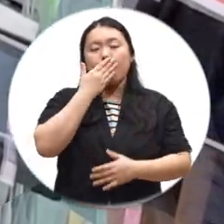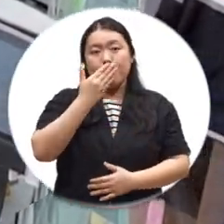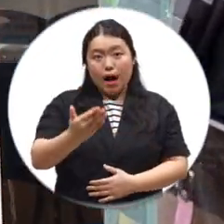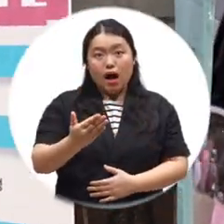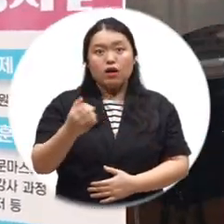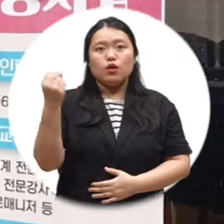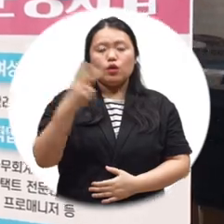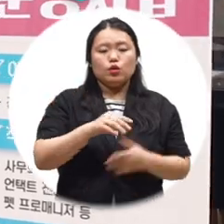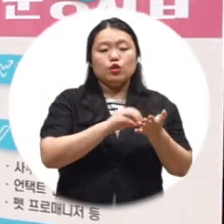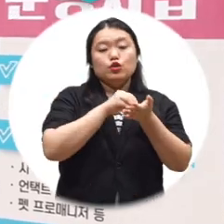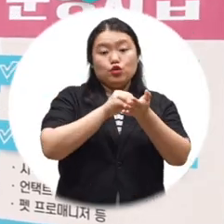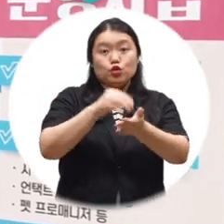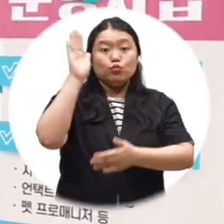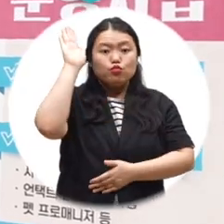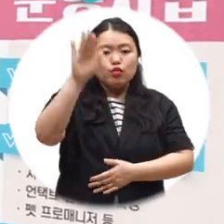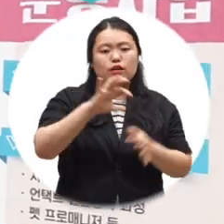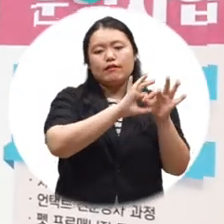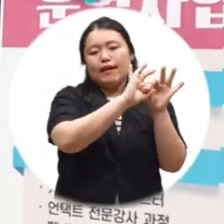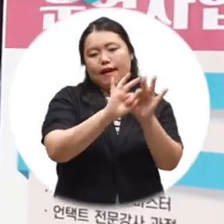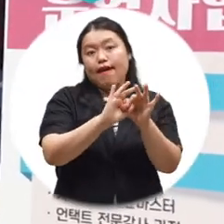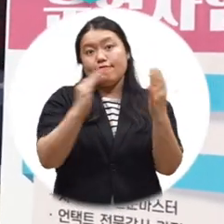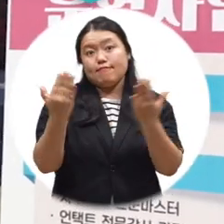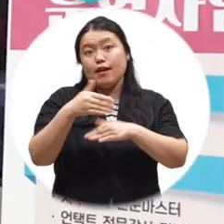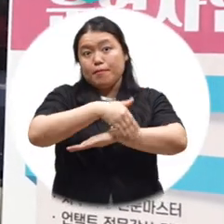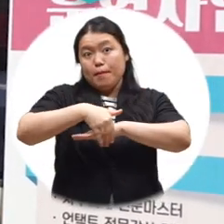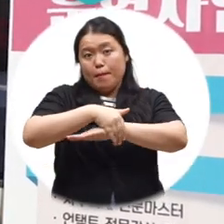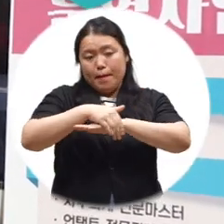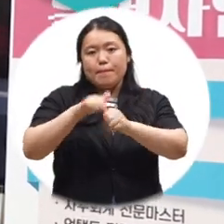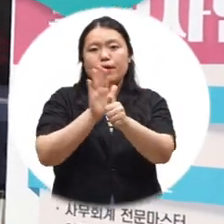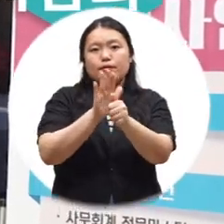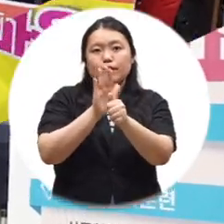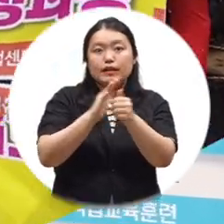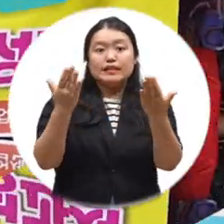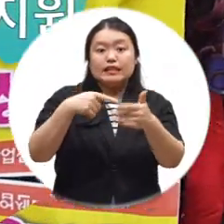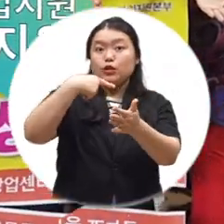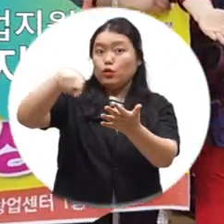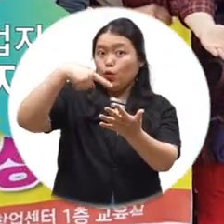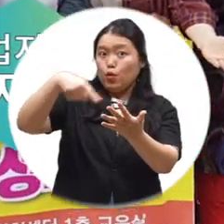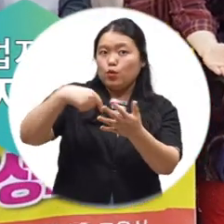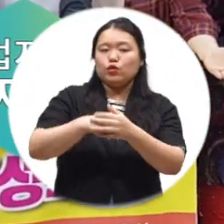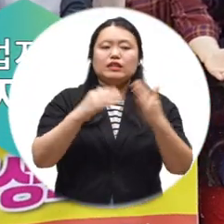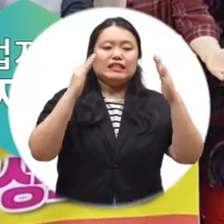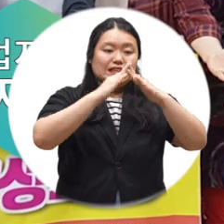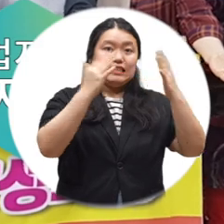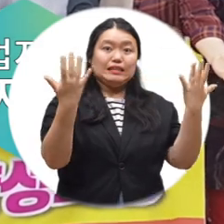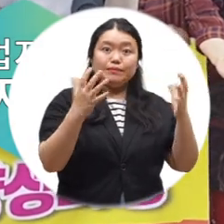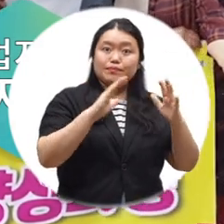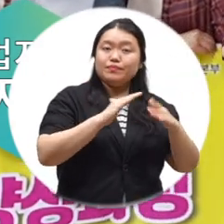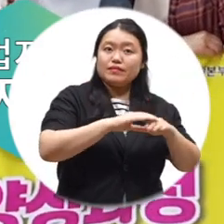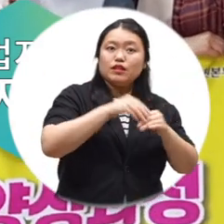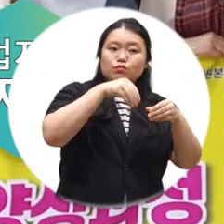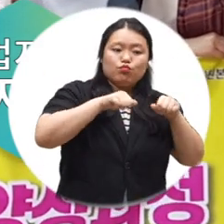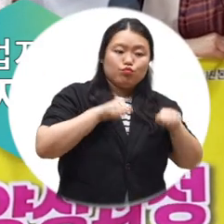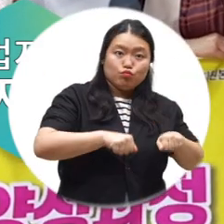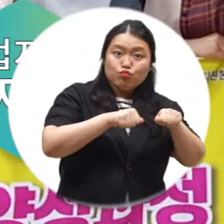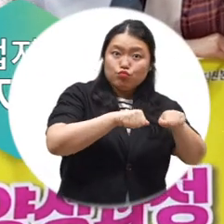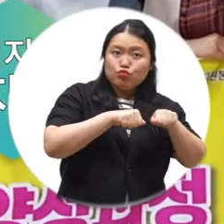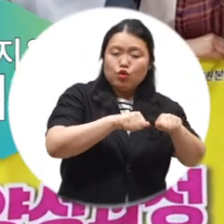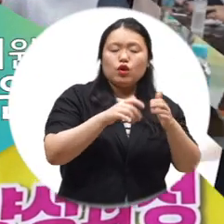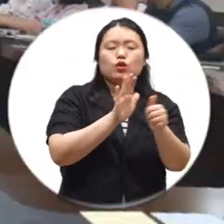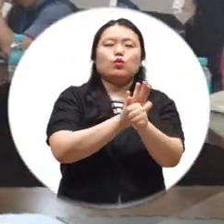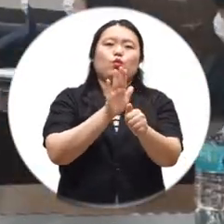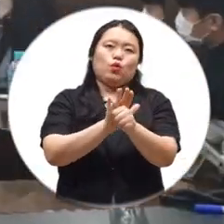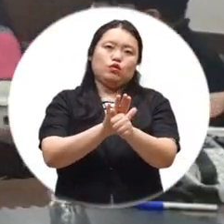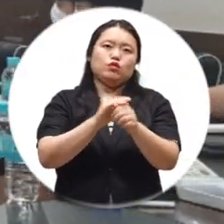취업 후에도 고용 유지가 될 수 있도록 재직자 교육, 가사 서비스 지원 등 다양한 사후 관리 프로그램도 지원하고 있는